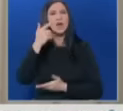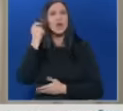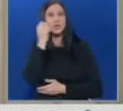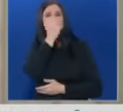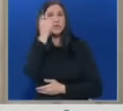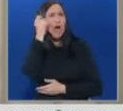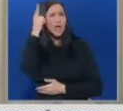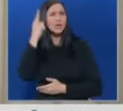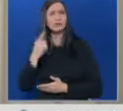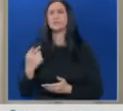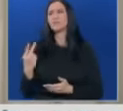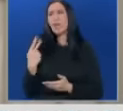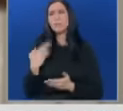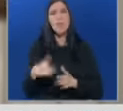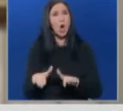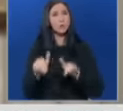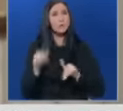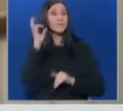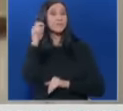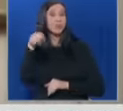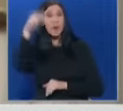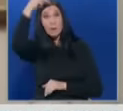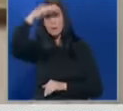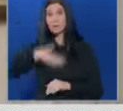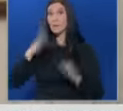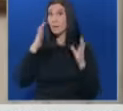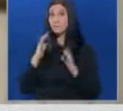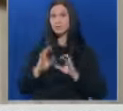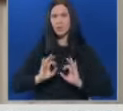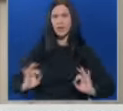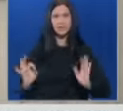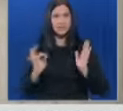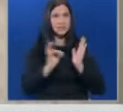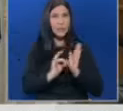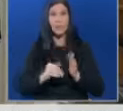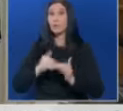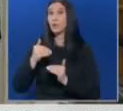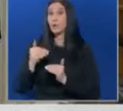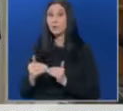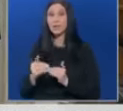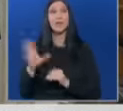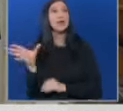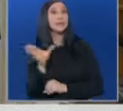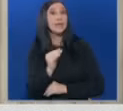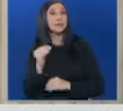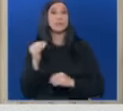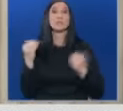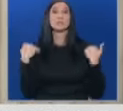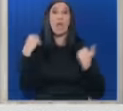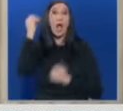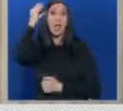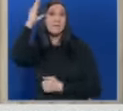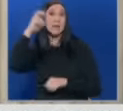много взаимни отстъпки в името на това България да има правителство с ясни цели и приоритети. Заедно с академик